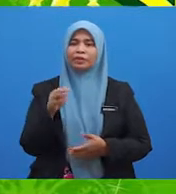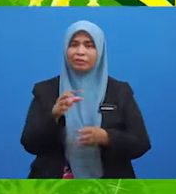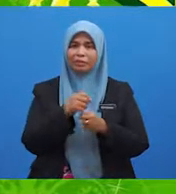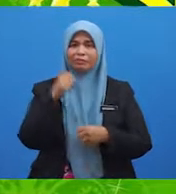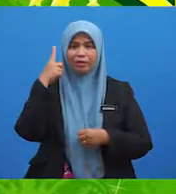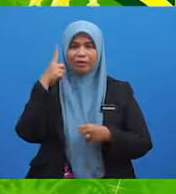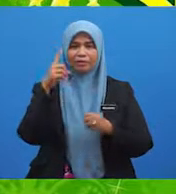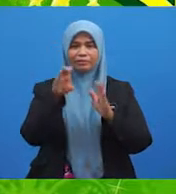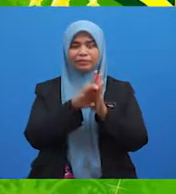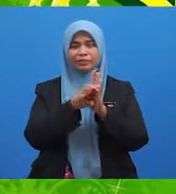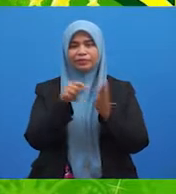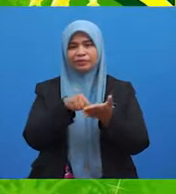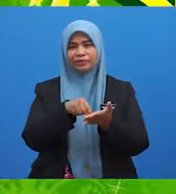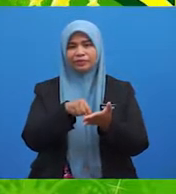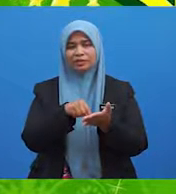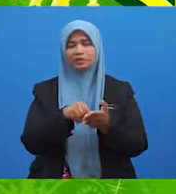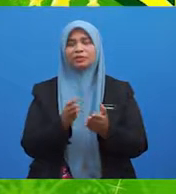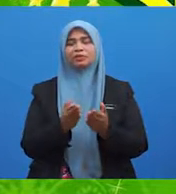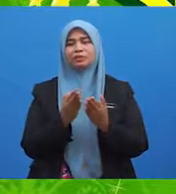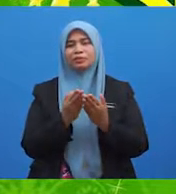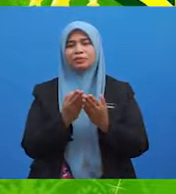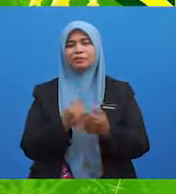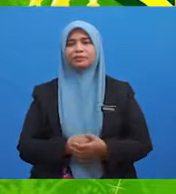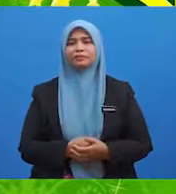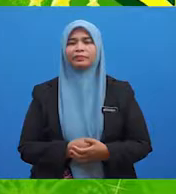Murid-murid dapat fahami contoh ini?